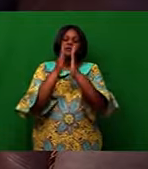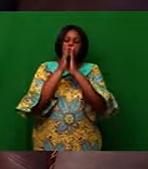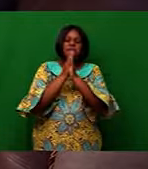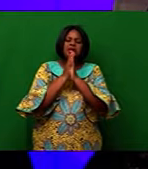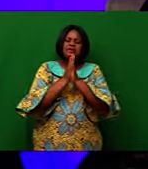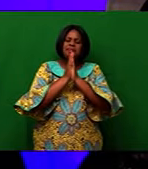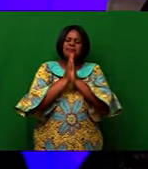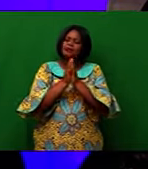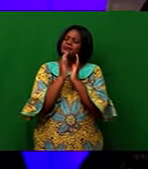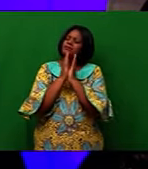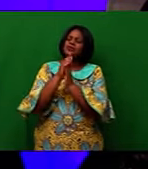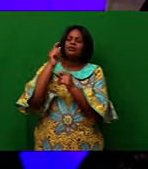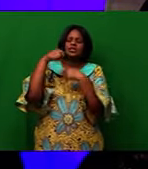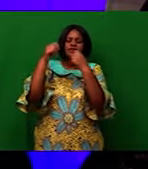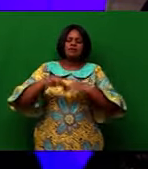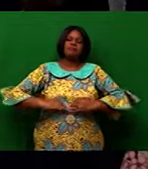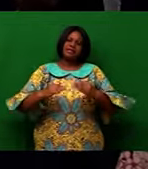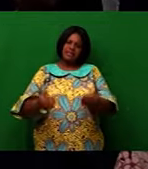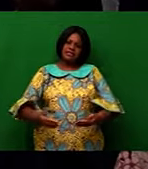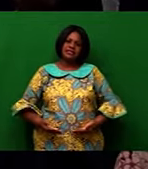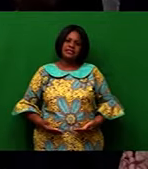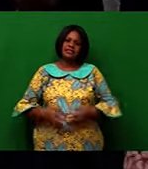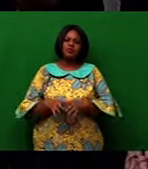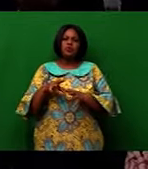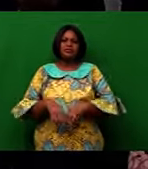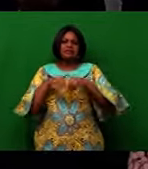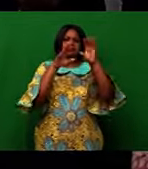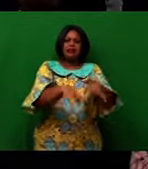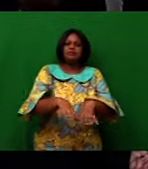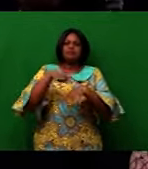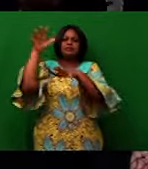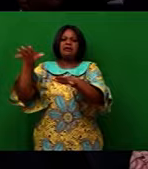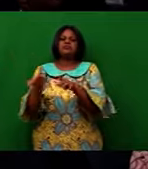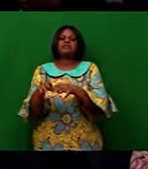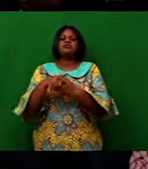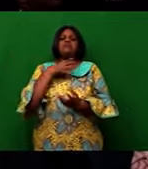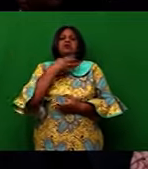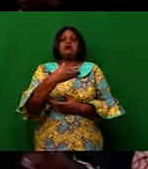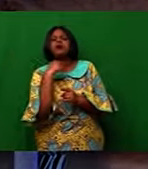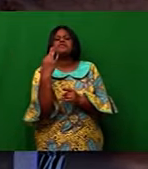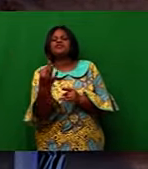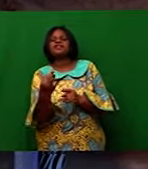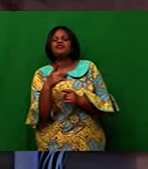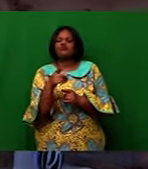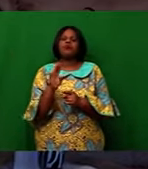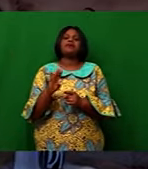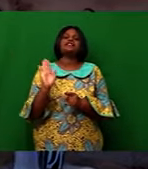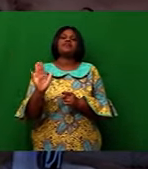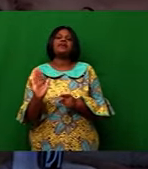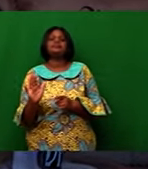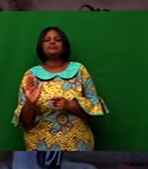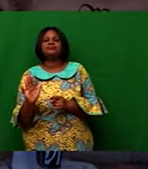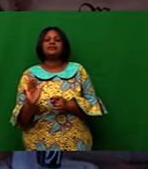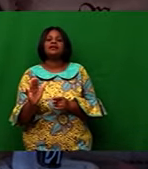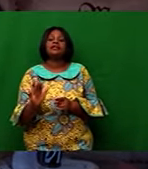uchidzamba matsime tiri kusvibisa vana vevanhu sevarume mashoko makukuta ari kutaurwa izvozvo mashoko makukuta